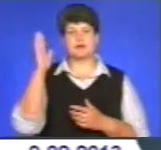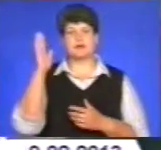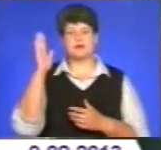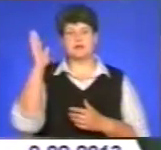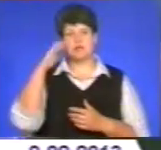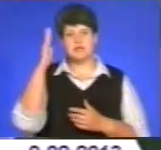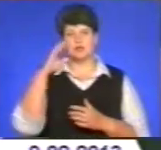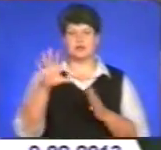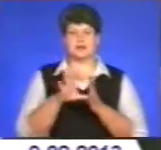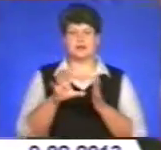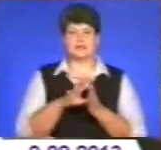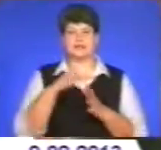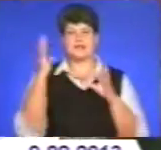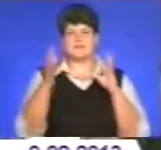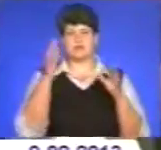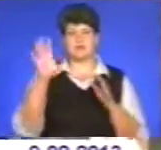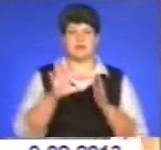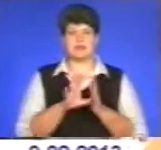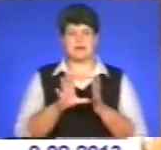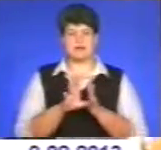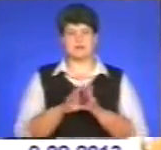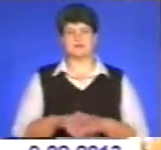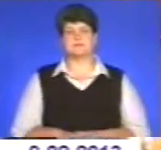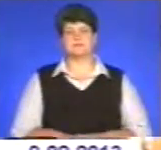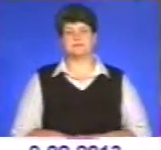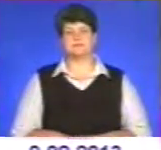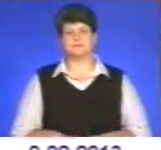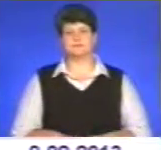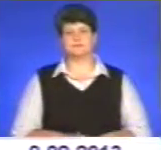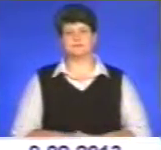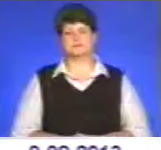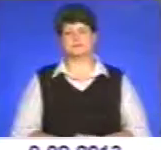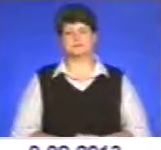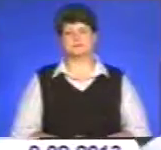вітроенергетика та біоенергетика.